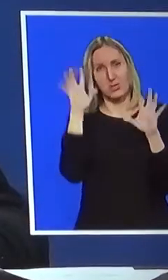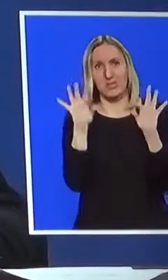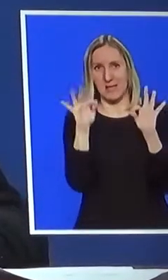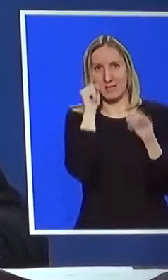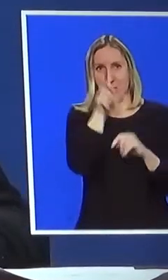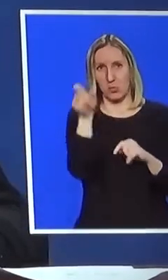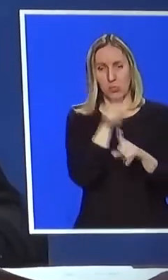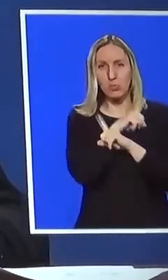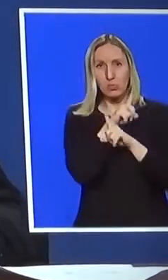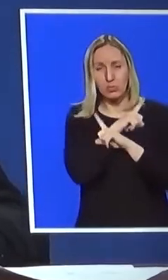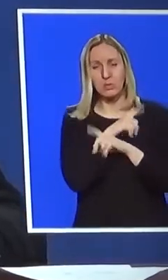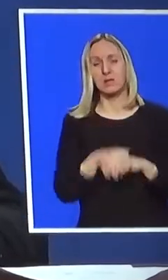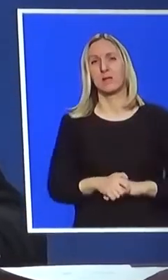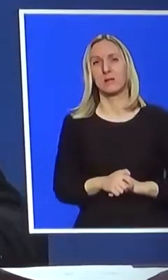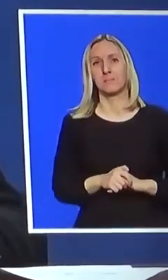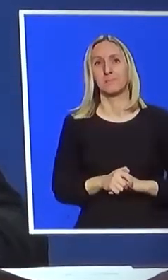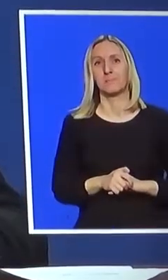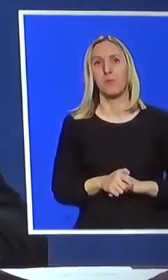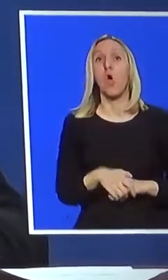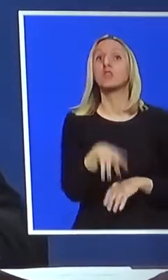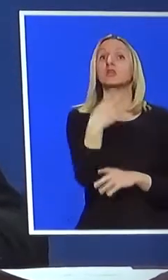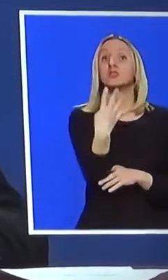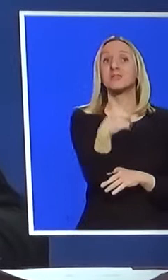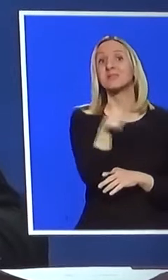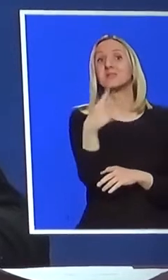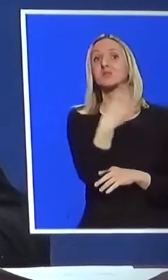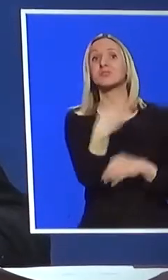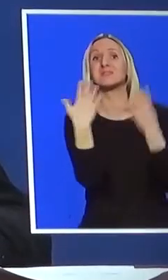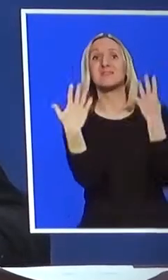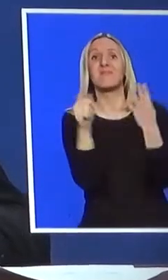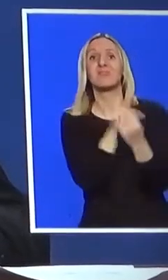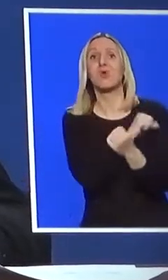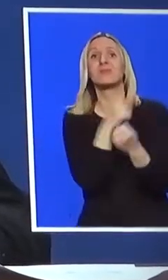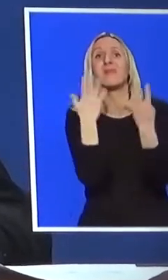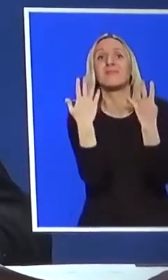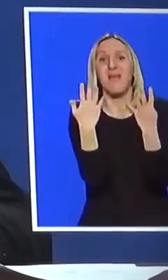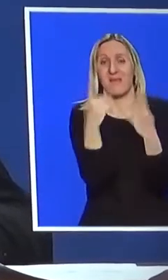slučajeva. Zatim ide od 40 do 49 godina, to je